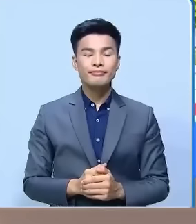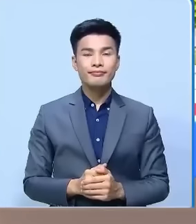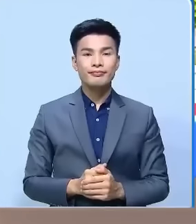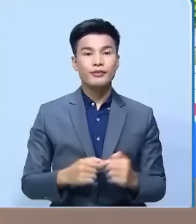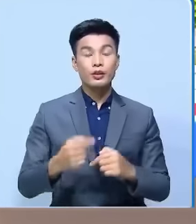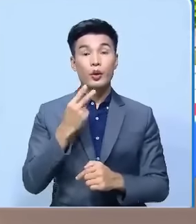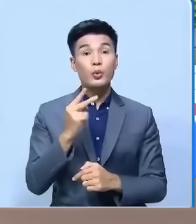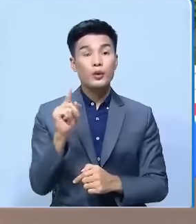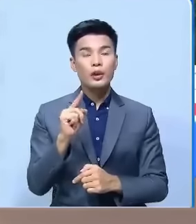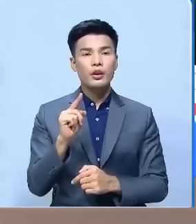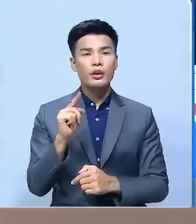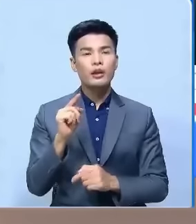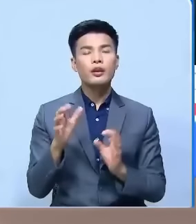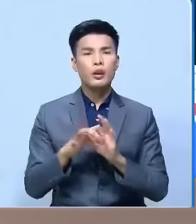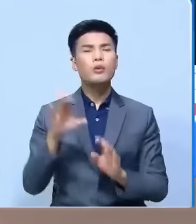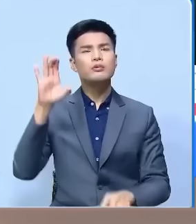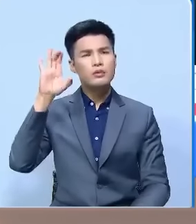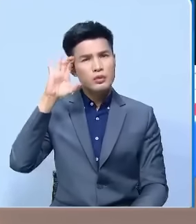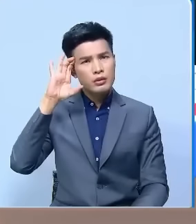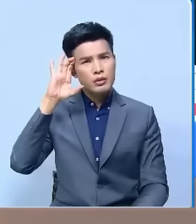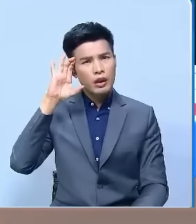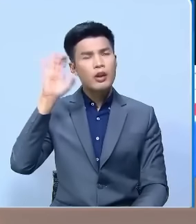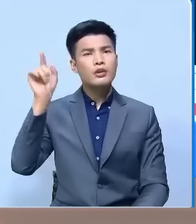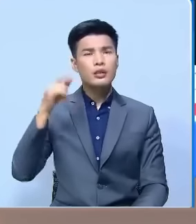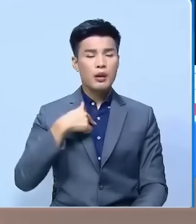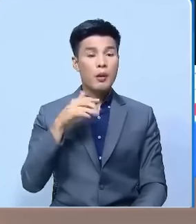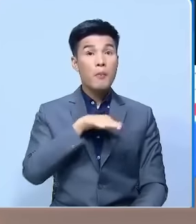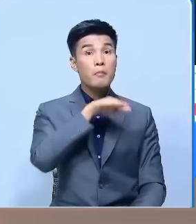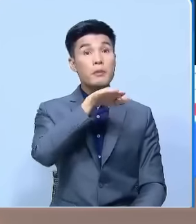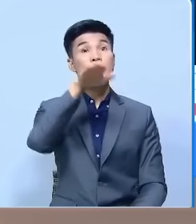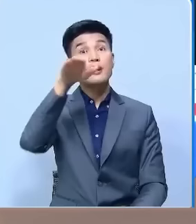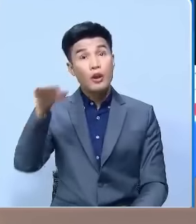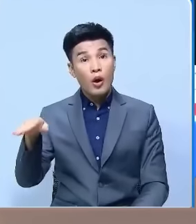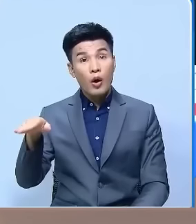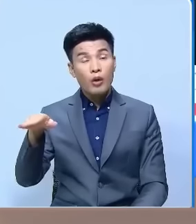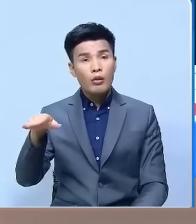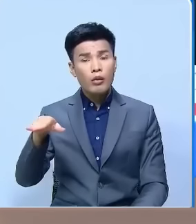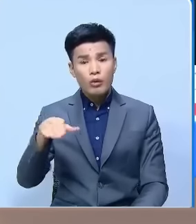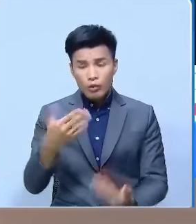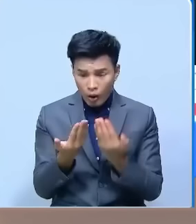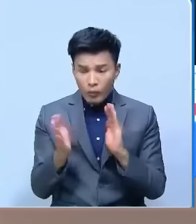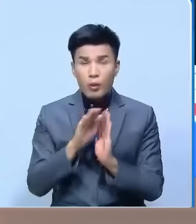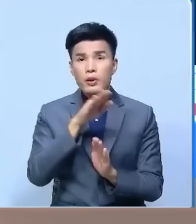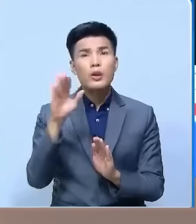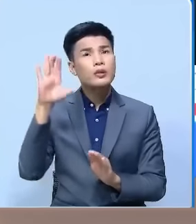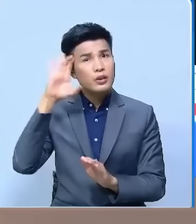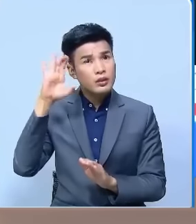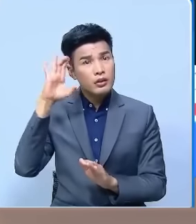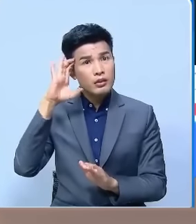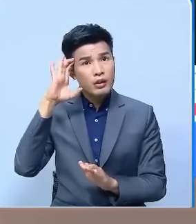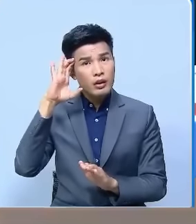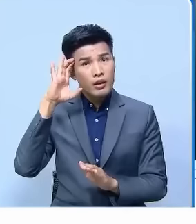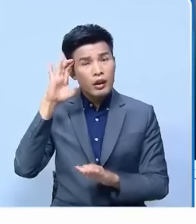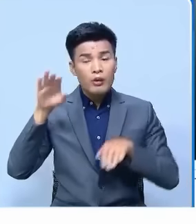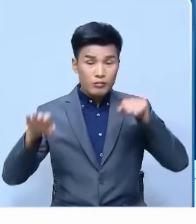มาดูอีกเรื่องนึงต้องบอกว่าความไว้ใจคือคนเราเป็นพี่น้องคือพ่อแม่เดียวกันเนี่ยยังไงก็ไว้ใจกันอยู่แล้วอ่ะเราจะคิดเหรอว่าคนที่